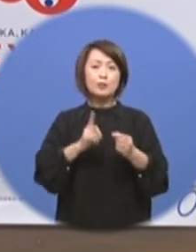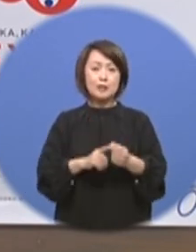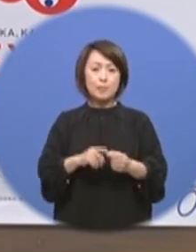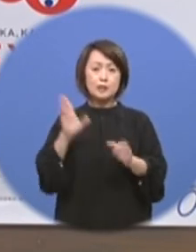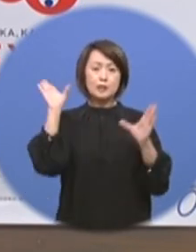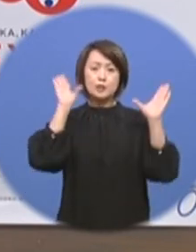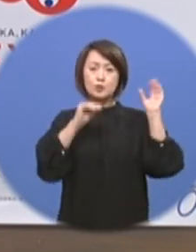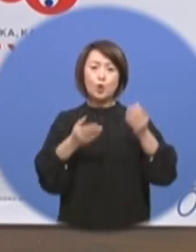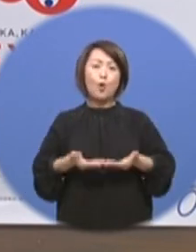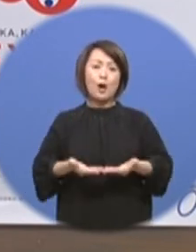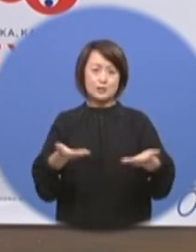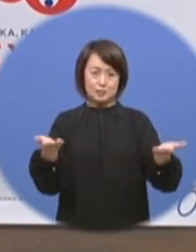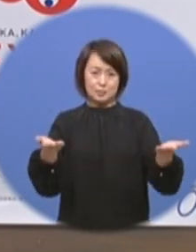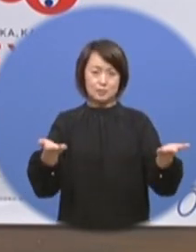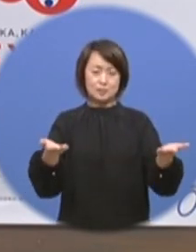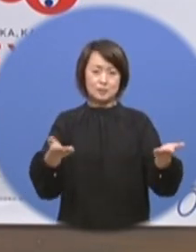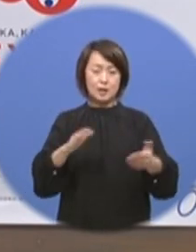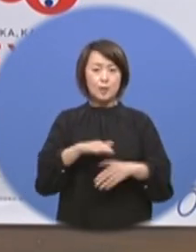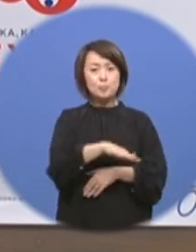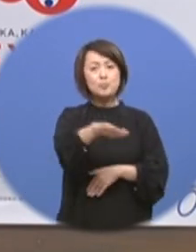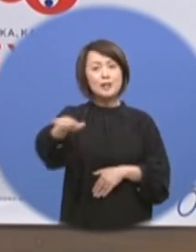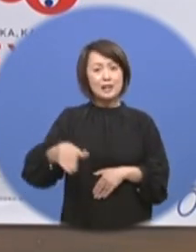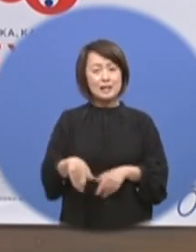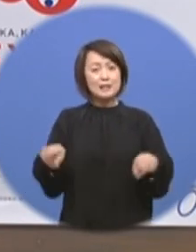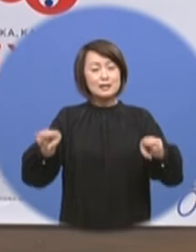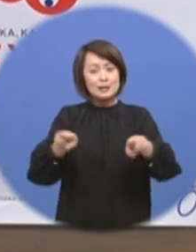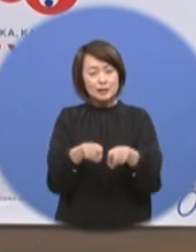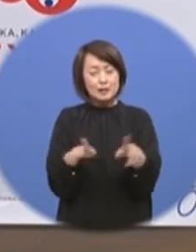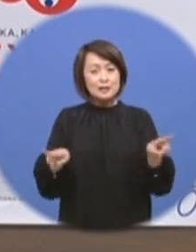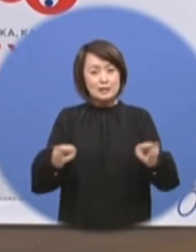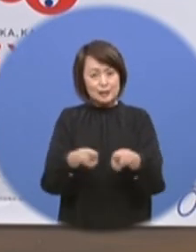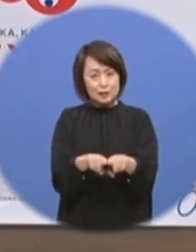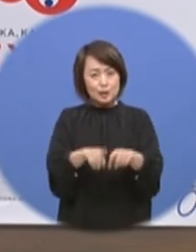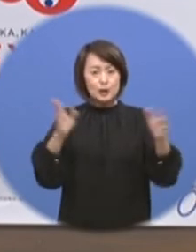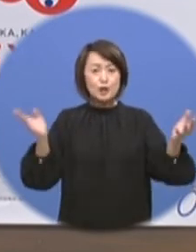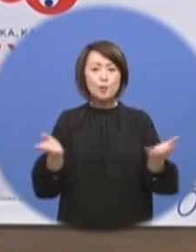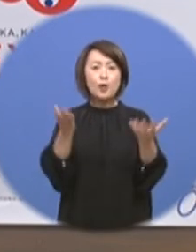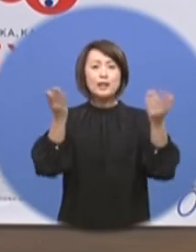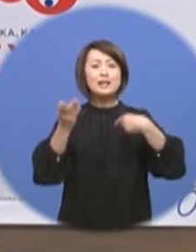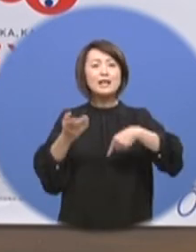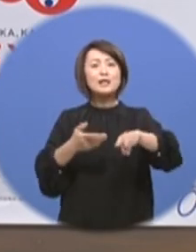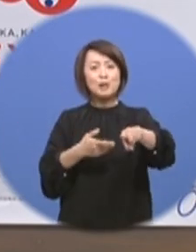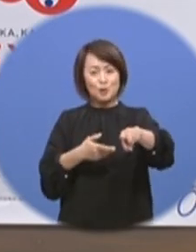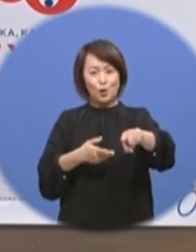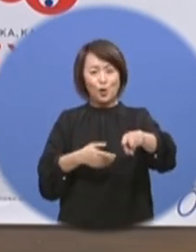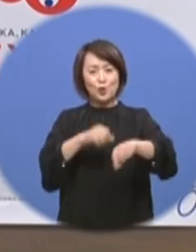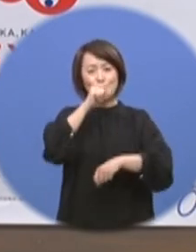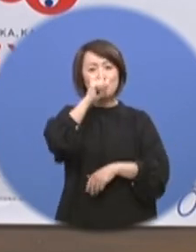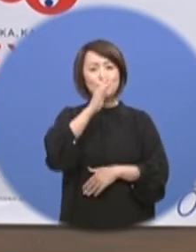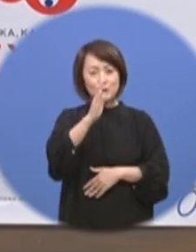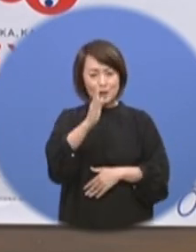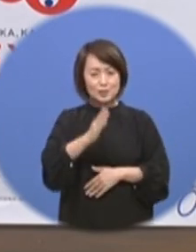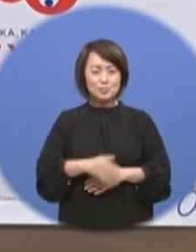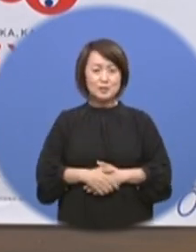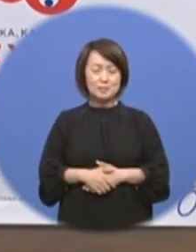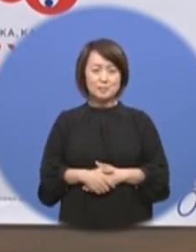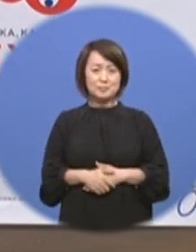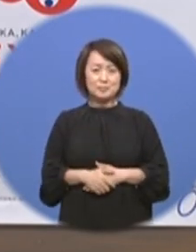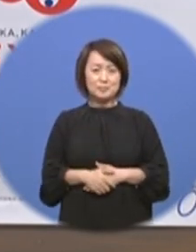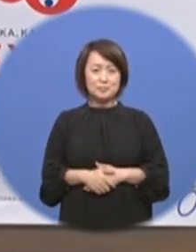発信してまいりますので県民の皆さん一丸となって盛り上がっていきましょうよろしくお願い致しまスイーツ